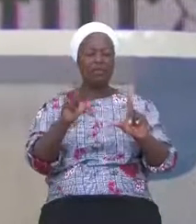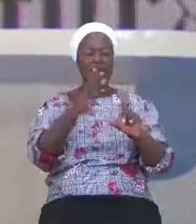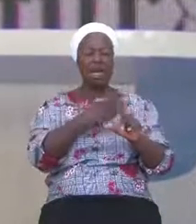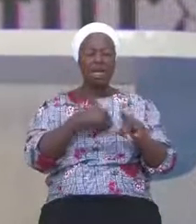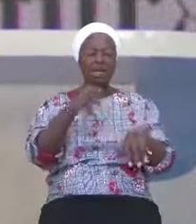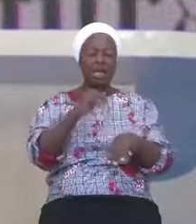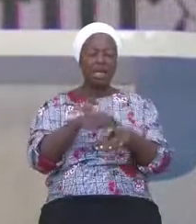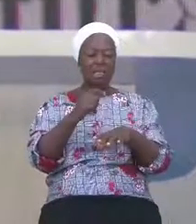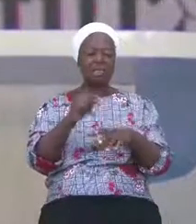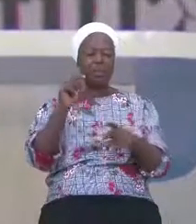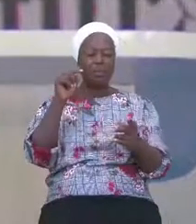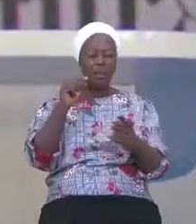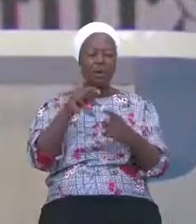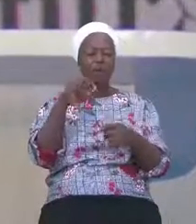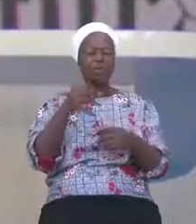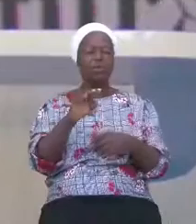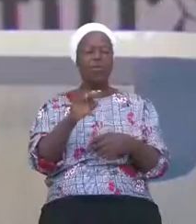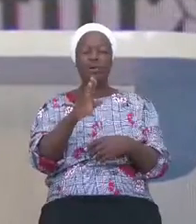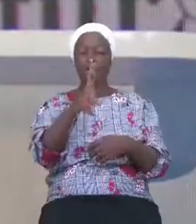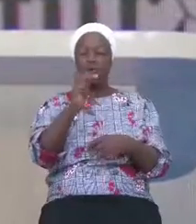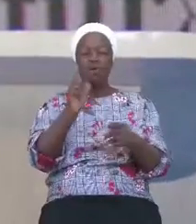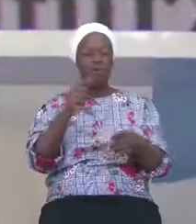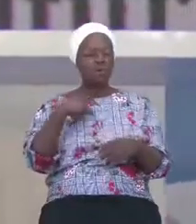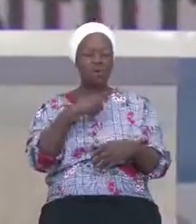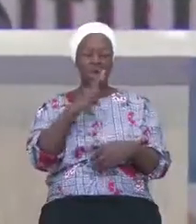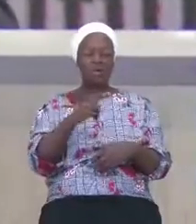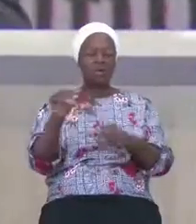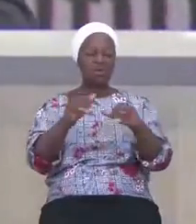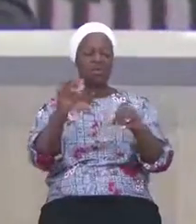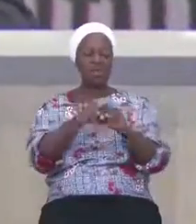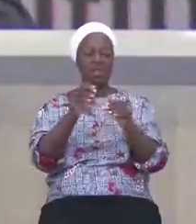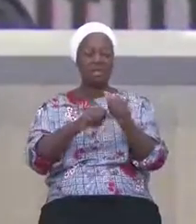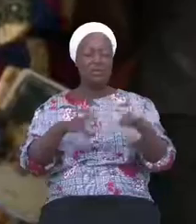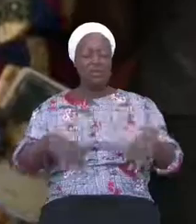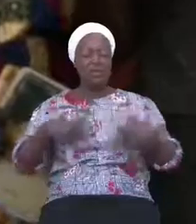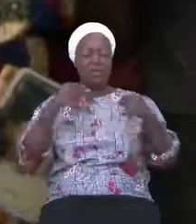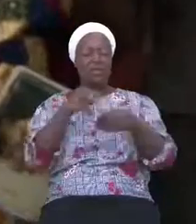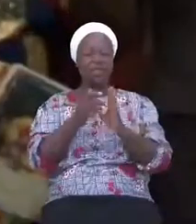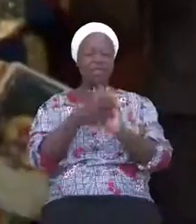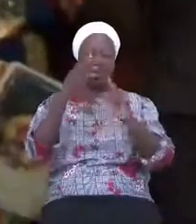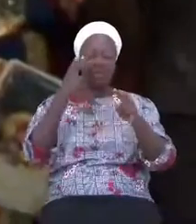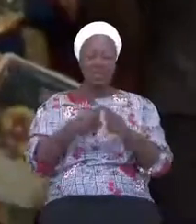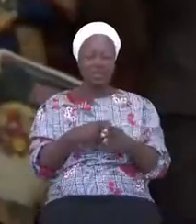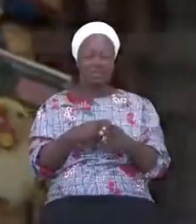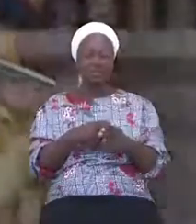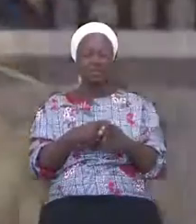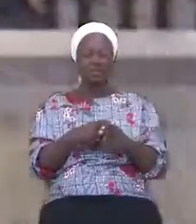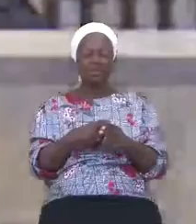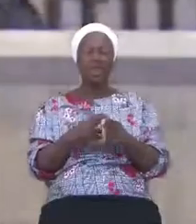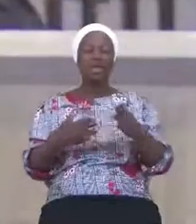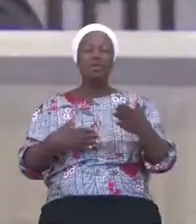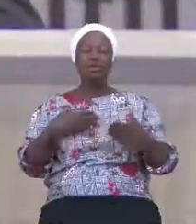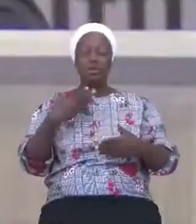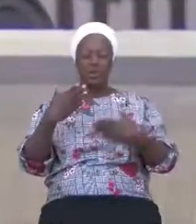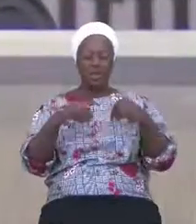d'acte selon nos besoins, fais-le dans chaque vie au nom de Jésus.